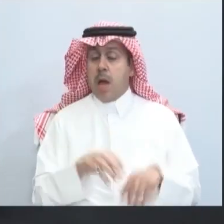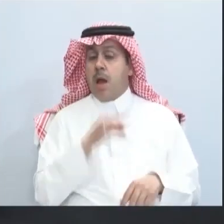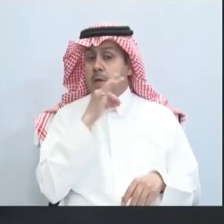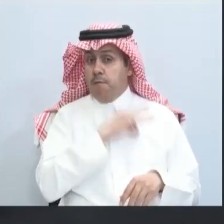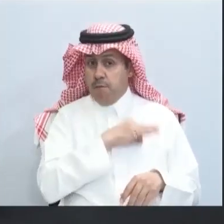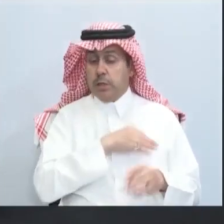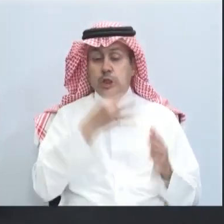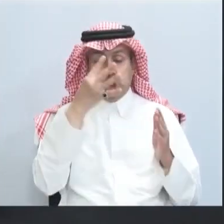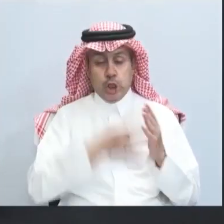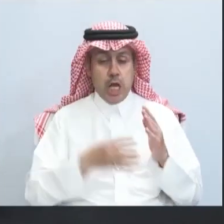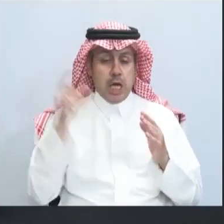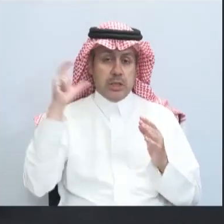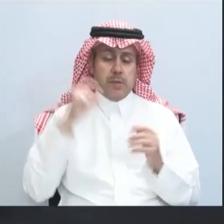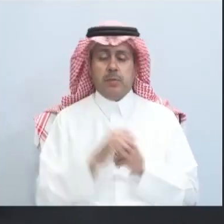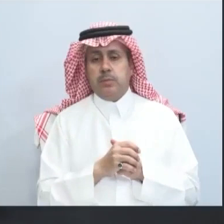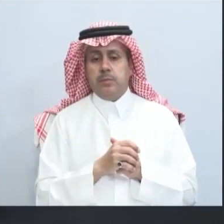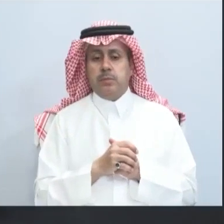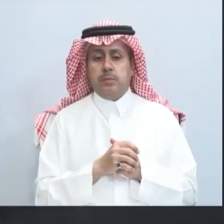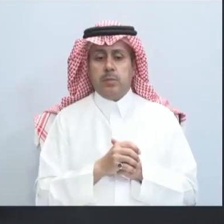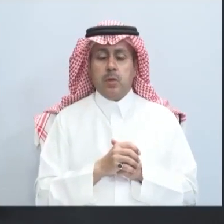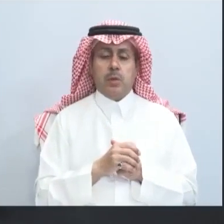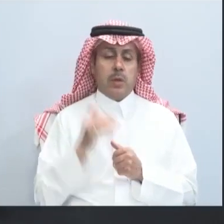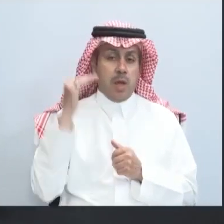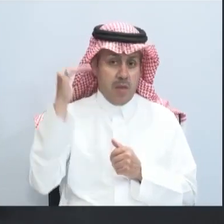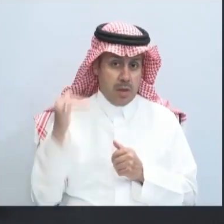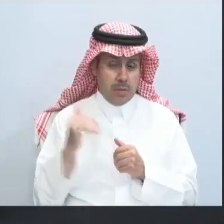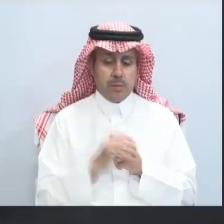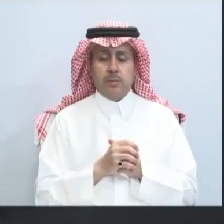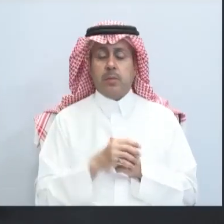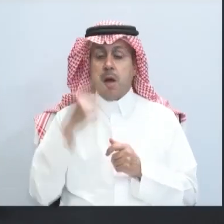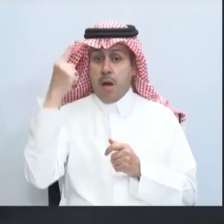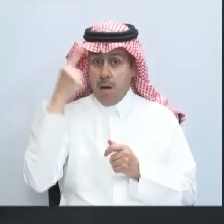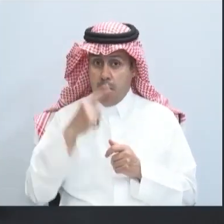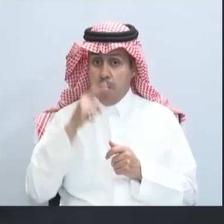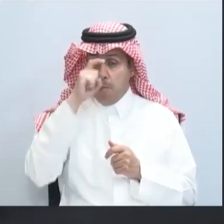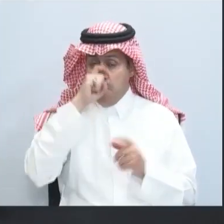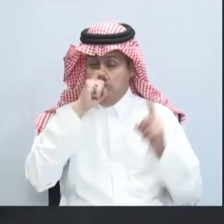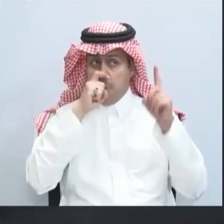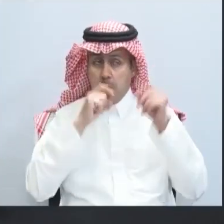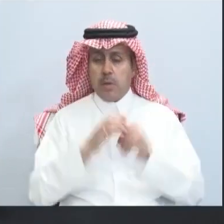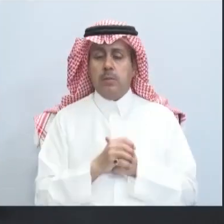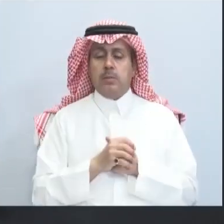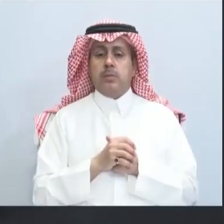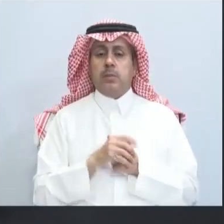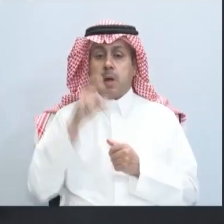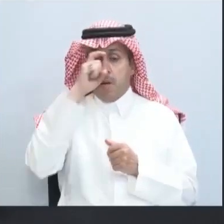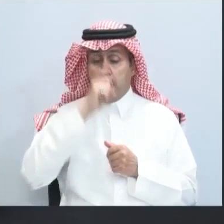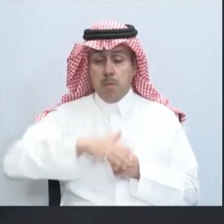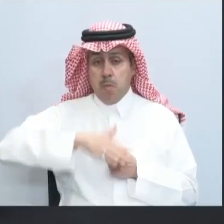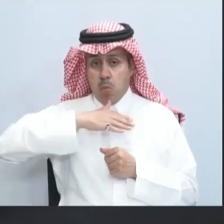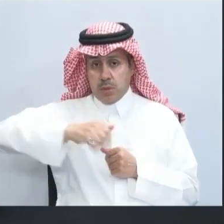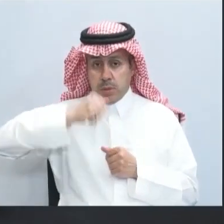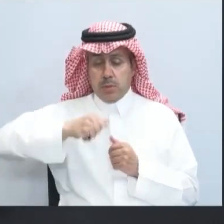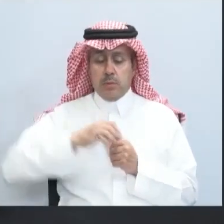من الشريعه الاسلاميه وان ذلكم الامر يحرم بامر من الله جل وعلا او امر من رسوله